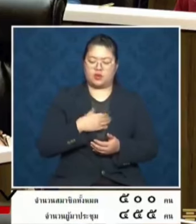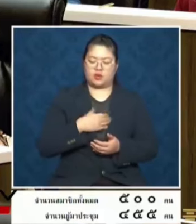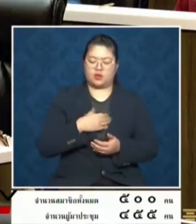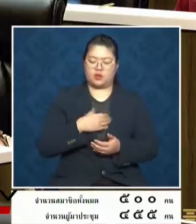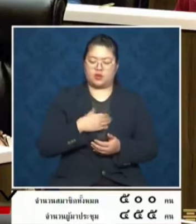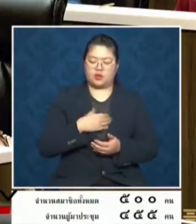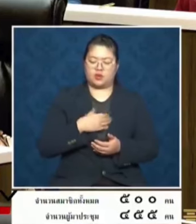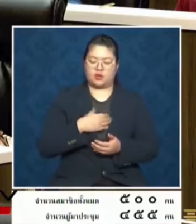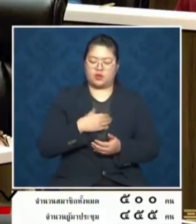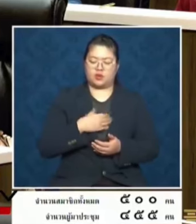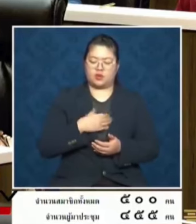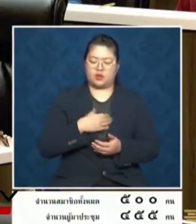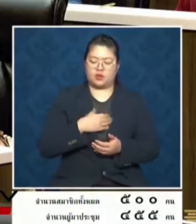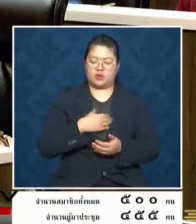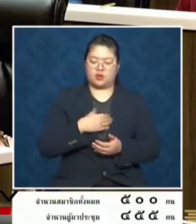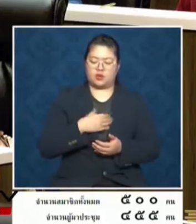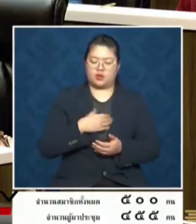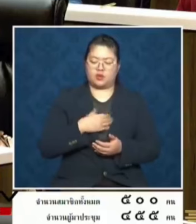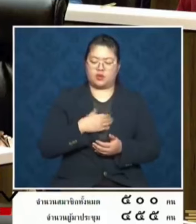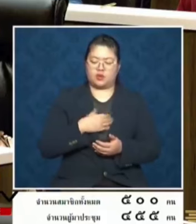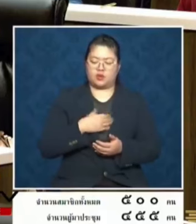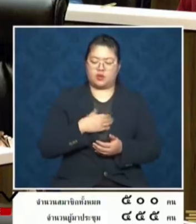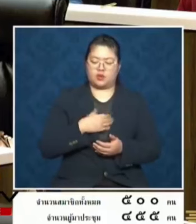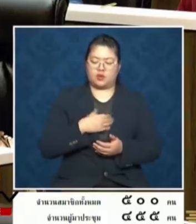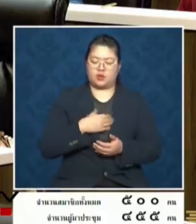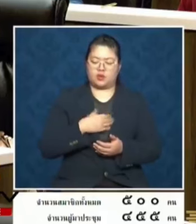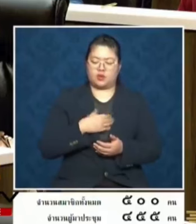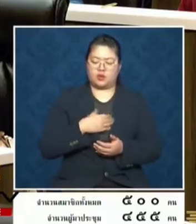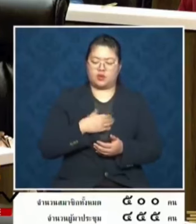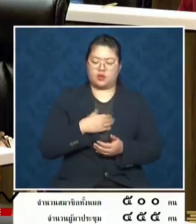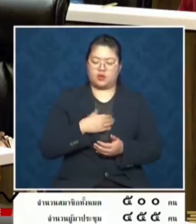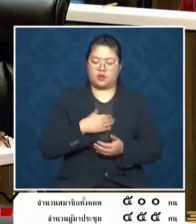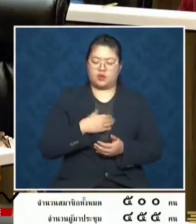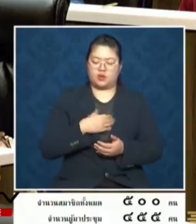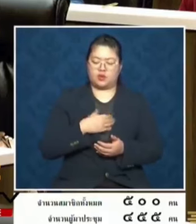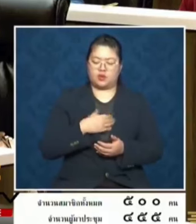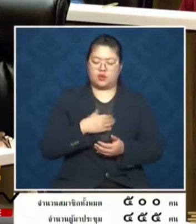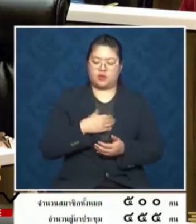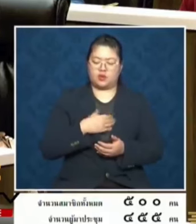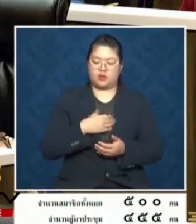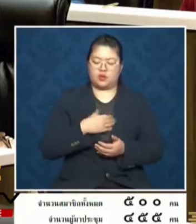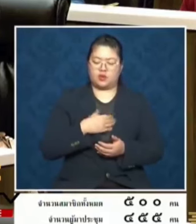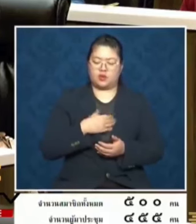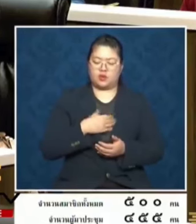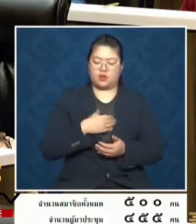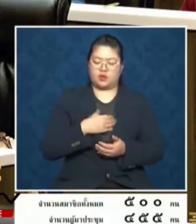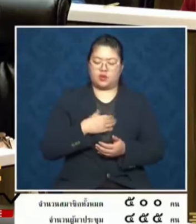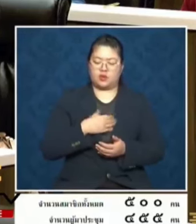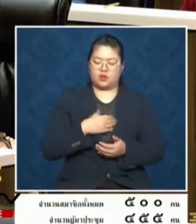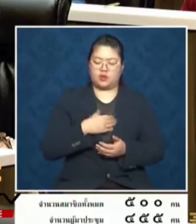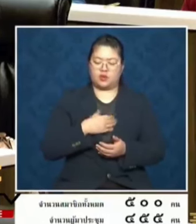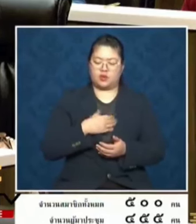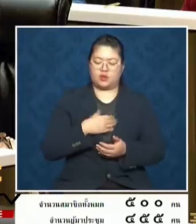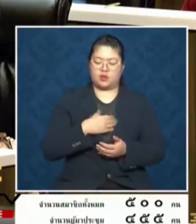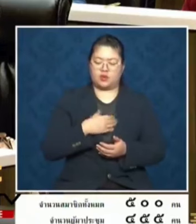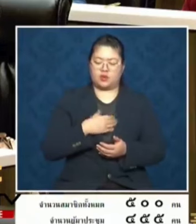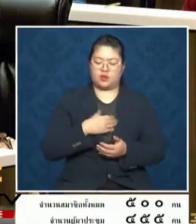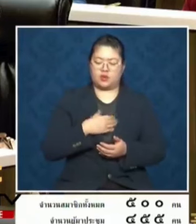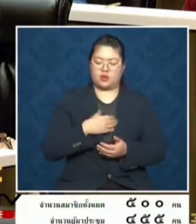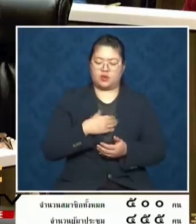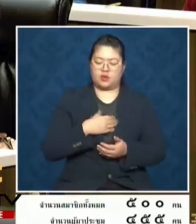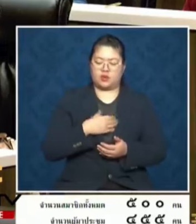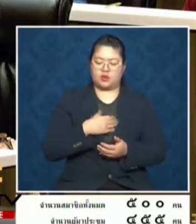กิจกองทัพที่เป็นอยู่ในปัจจุบันนี่แหละครับท่านประธานที่เป็นตัวทำให้คะแนนด้านการเงินของประเทศไทยได้แค่17คะ